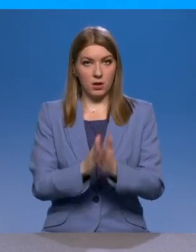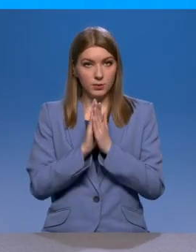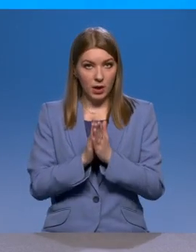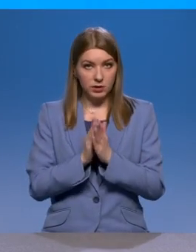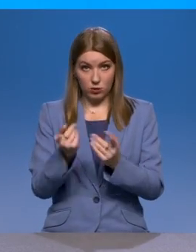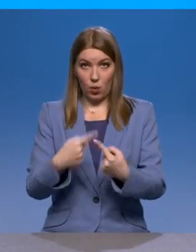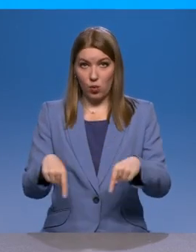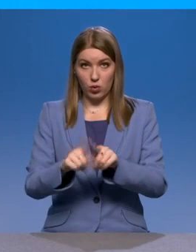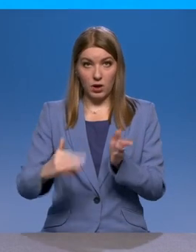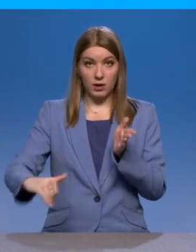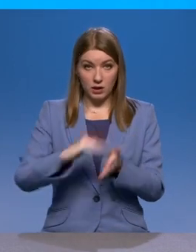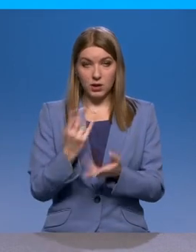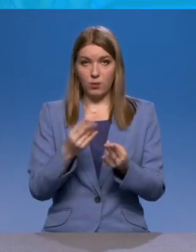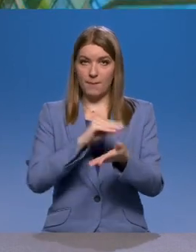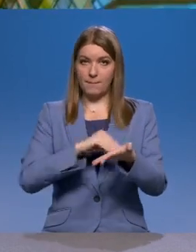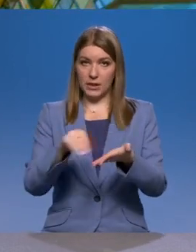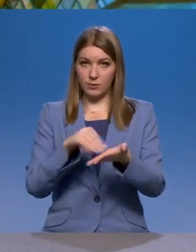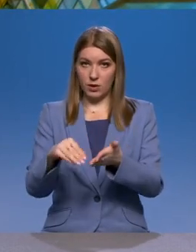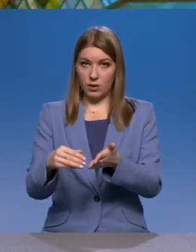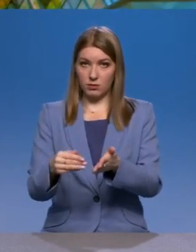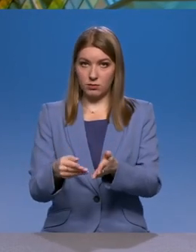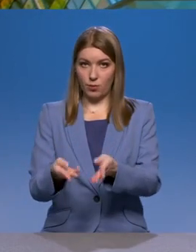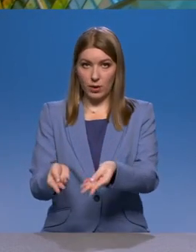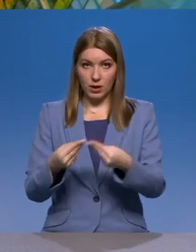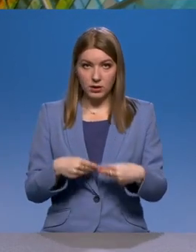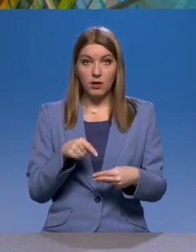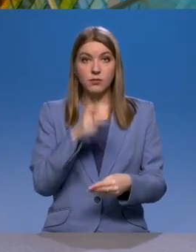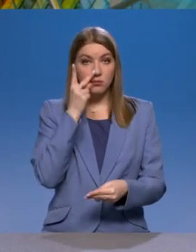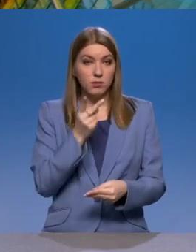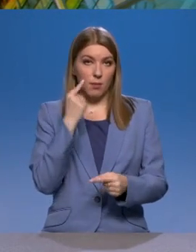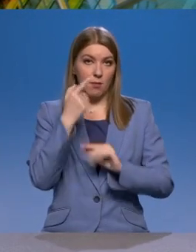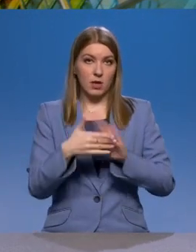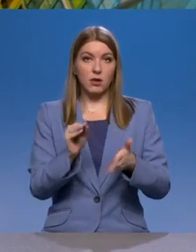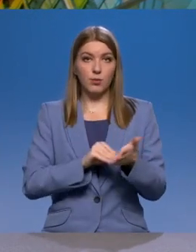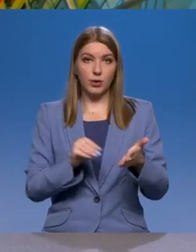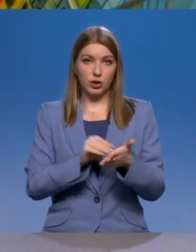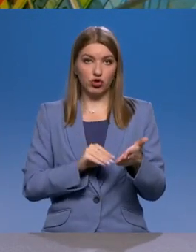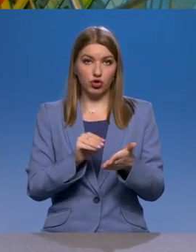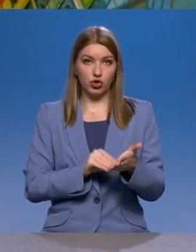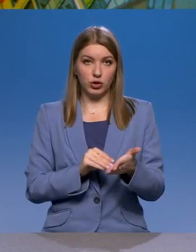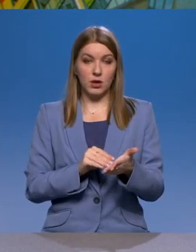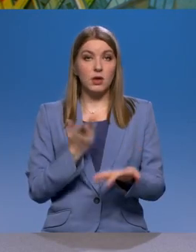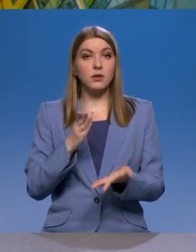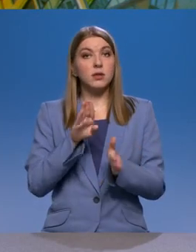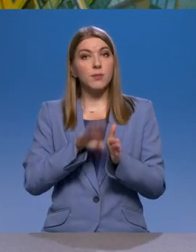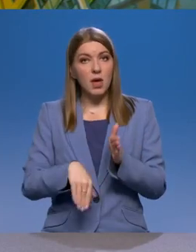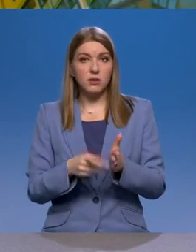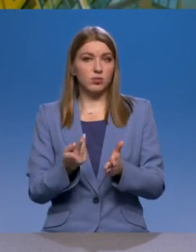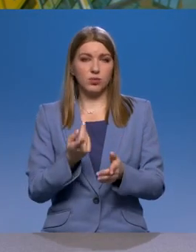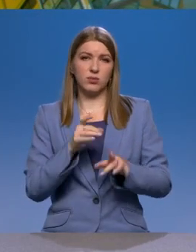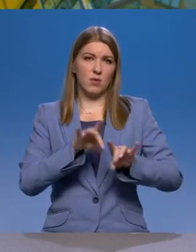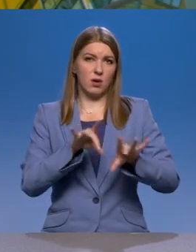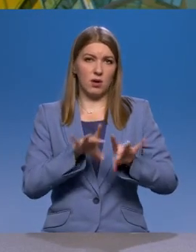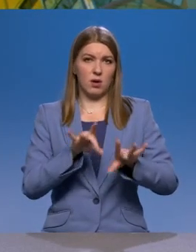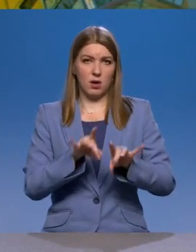отказ. Письменный отказ. На основании письменного отказа будет понятна причина. Наверняка не дадут ей этого письменного отказа, будут что-то другое говорить. И потом с этим